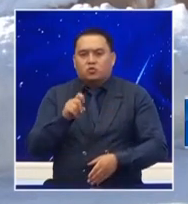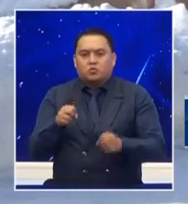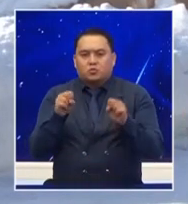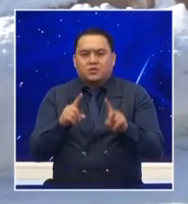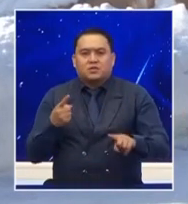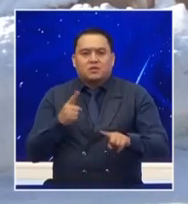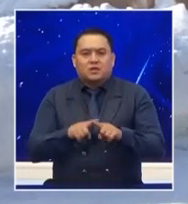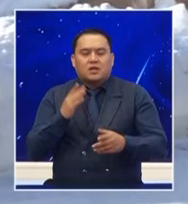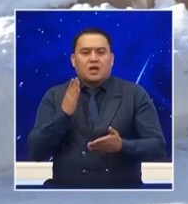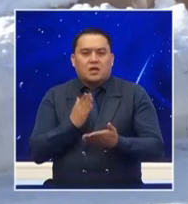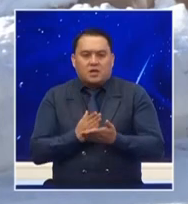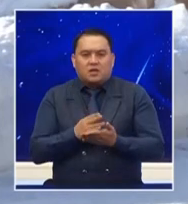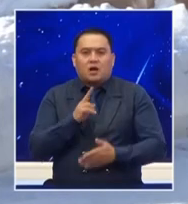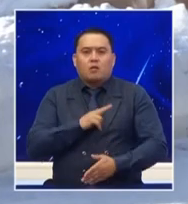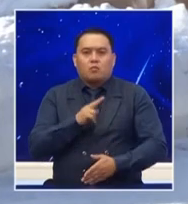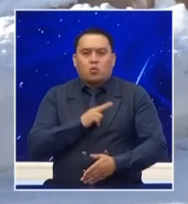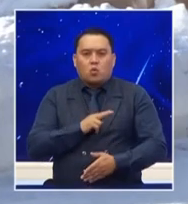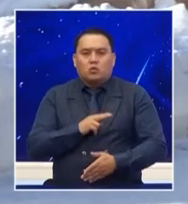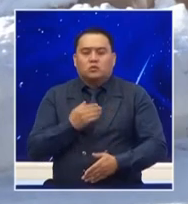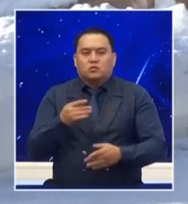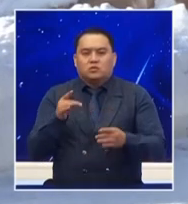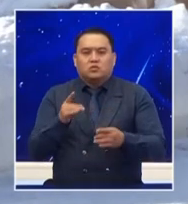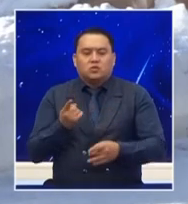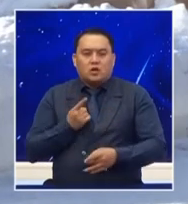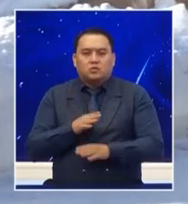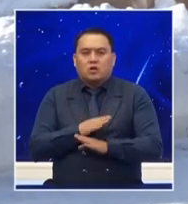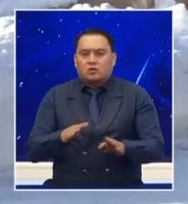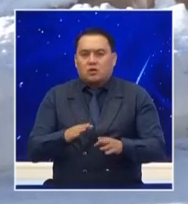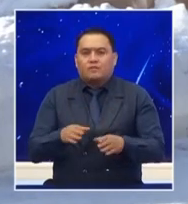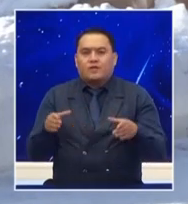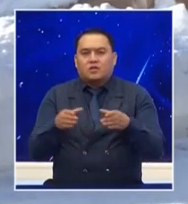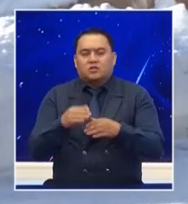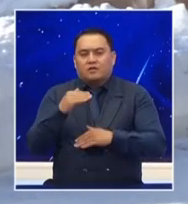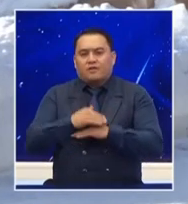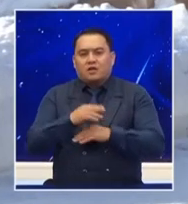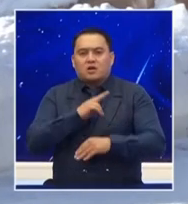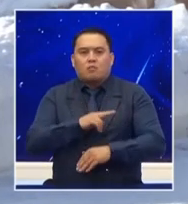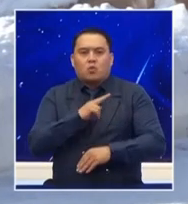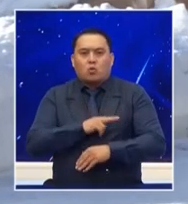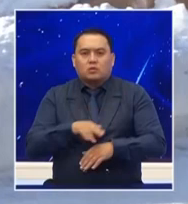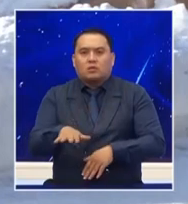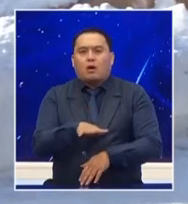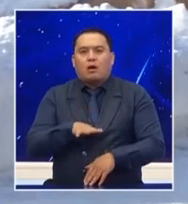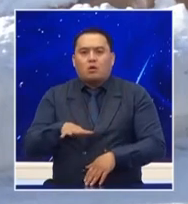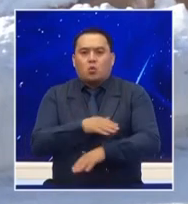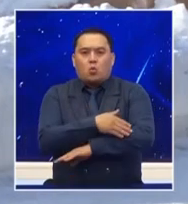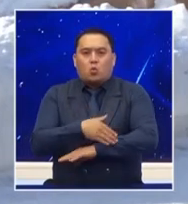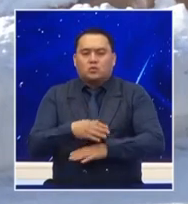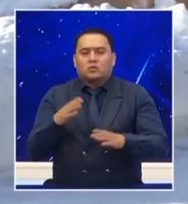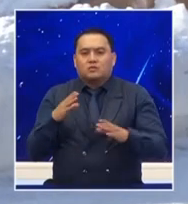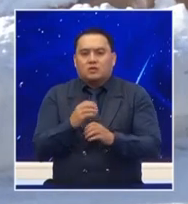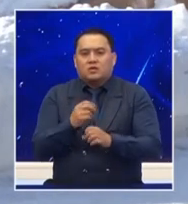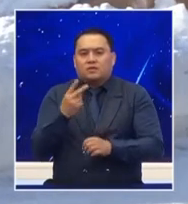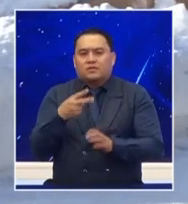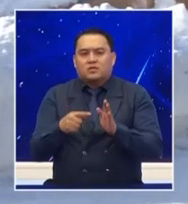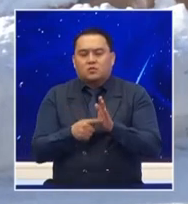техники. Часто снегоуборочные работы незаметны для жителей, потому что ведутся в вечернее время суток, когда движение на дорогах и улицах меньше. С